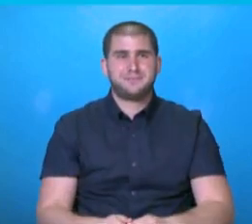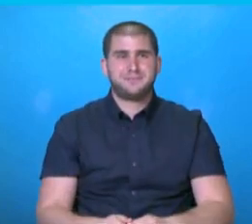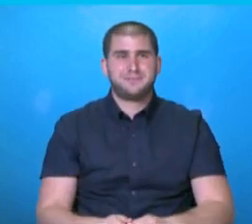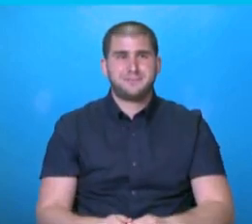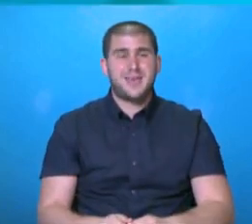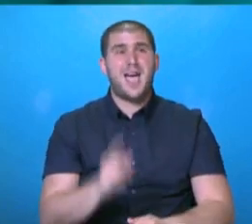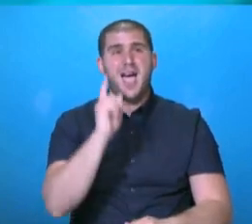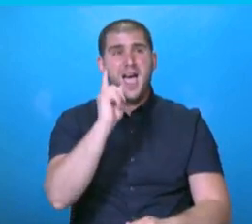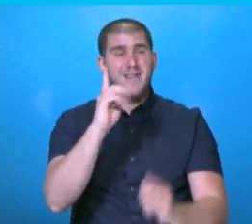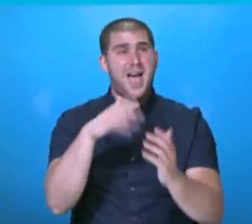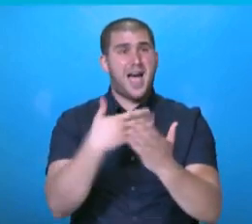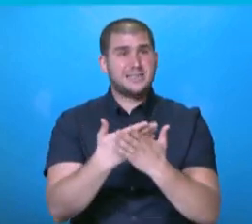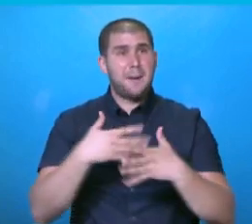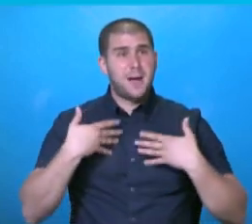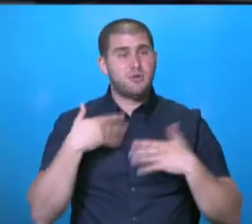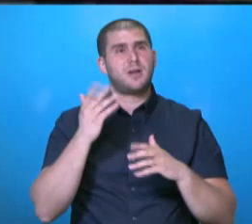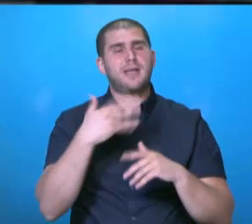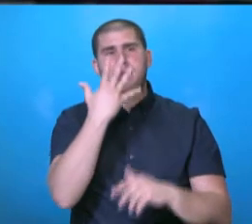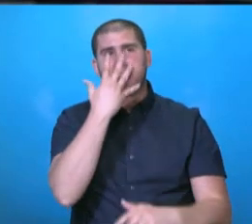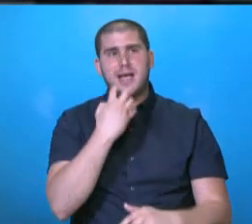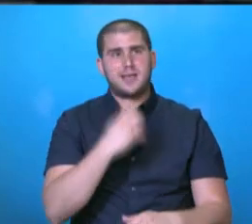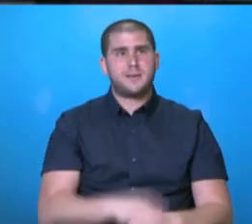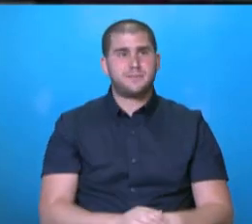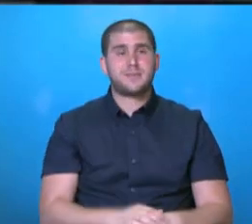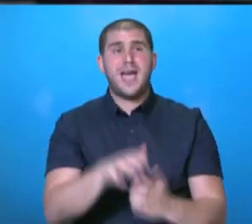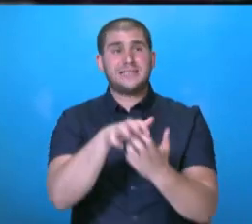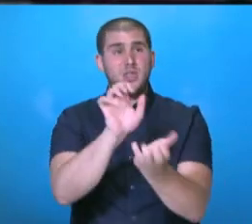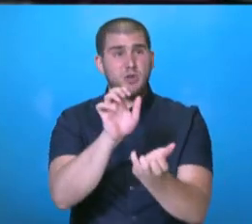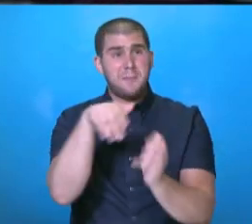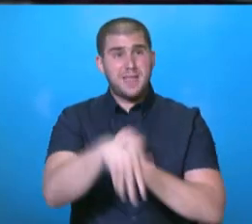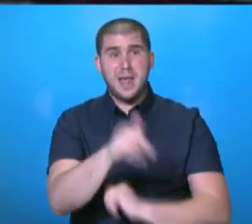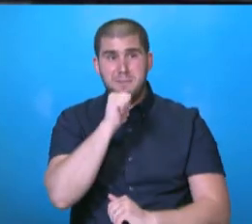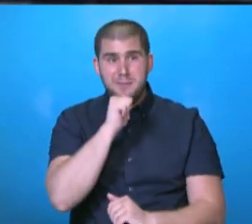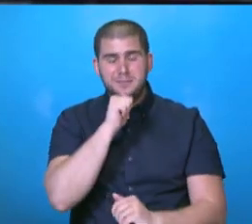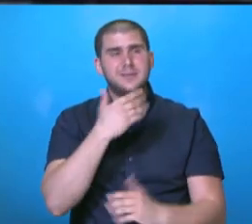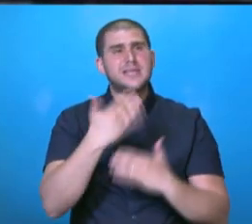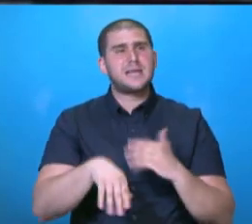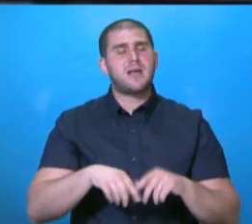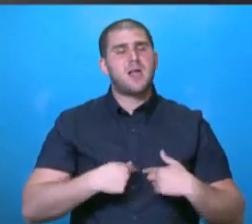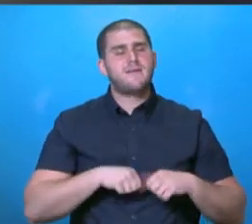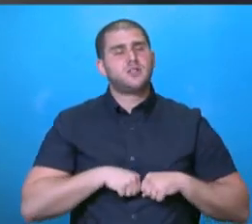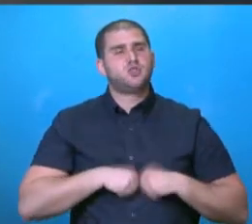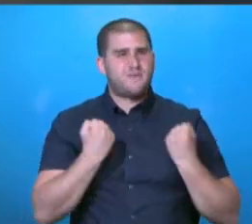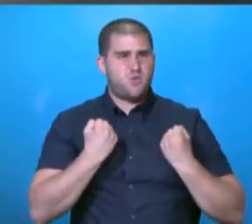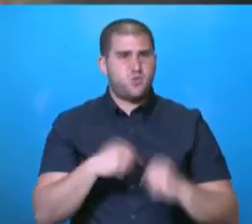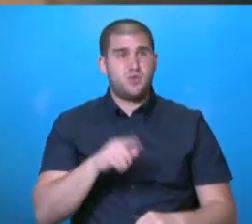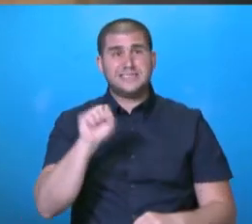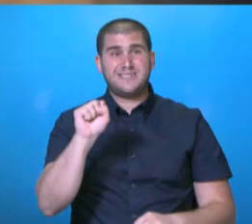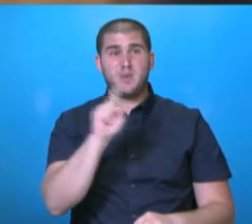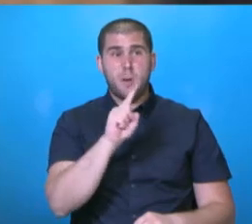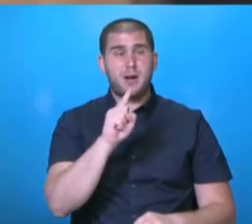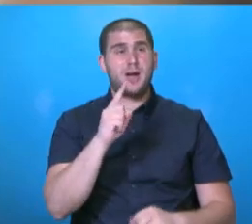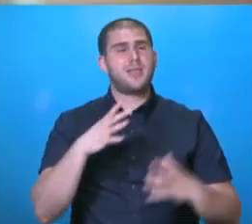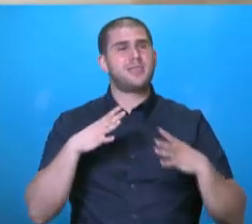אלא שההצעה המרגשת הסתיימה בטרגדיה. A man's underwater proposal has ended in heartbreak. Stephen Weber was holidaying